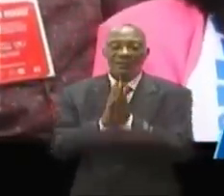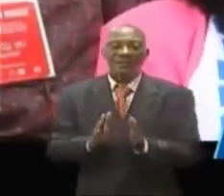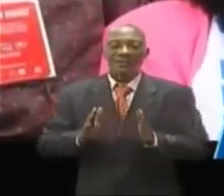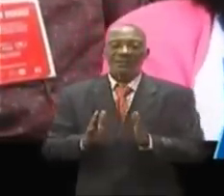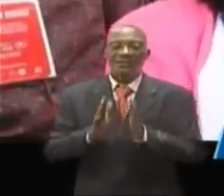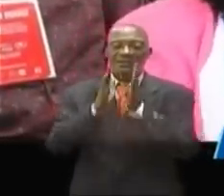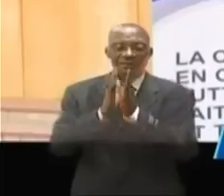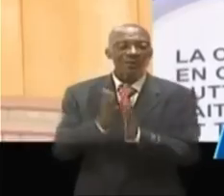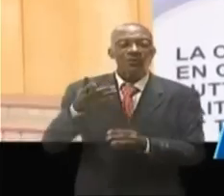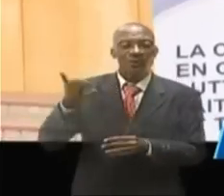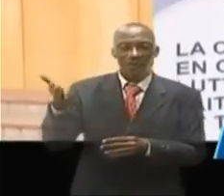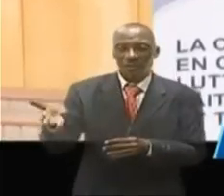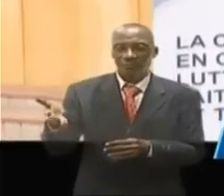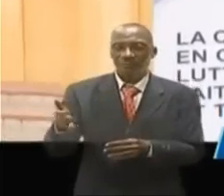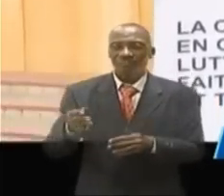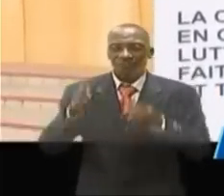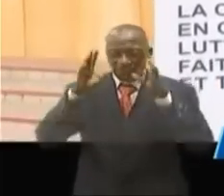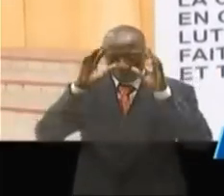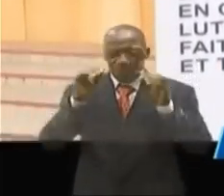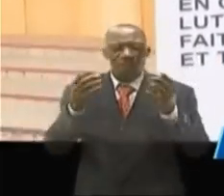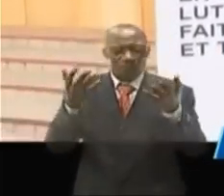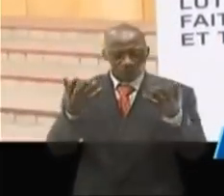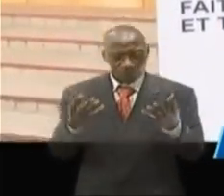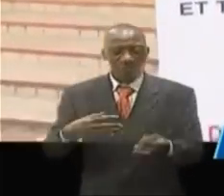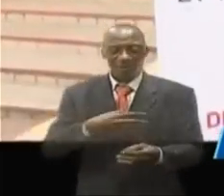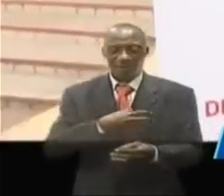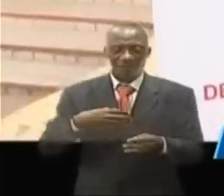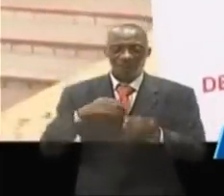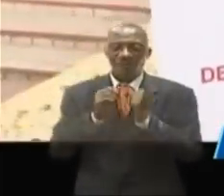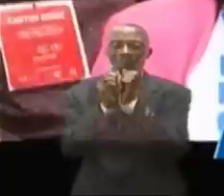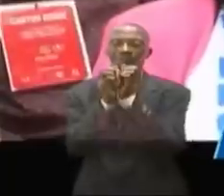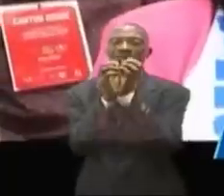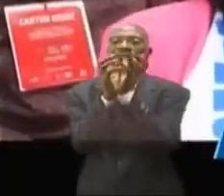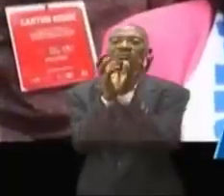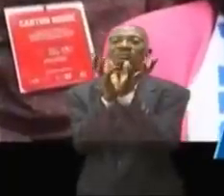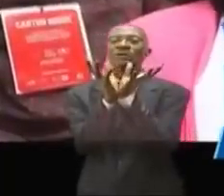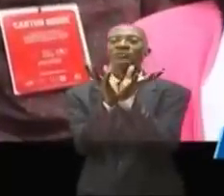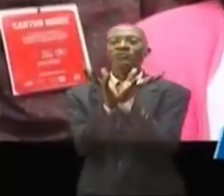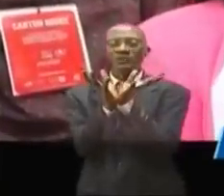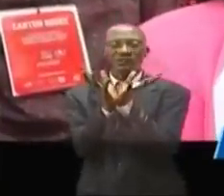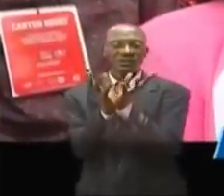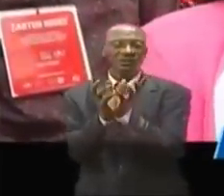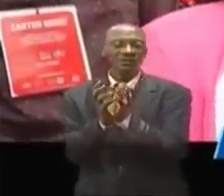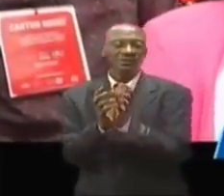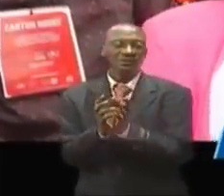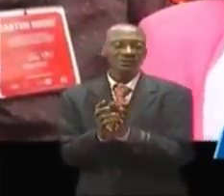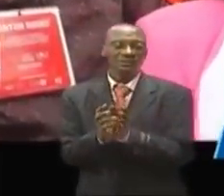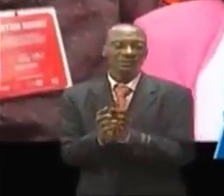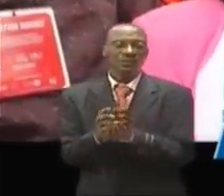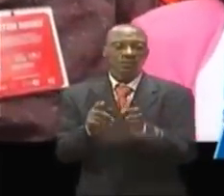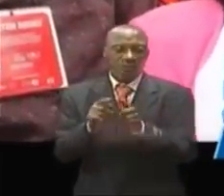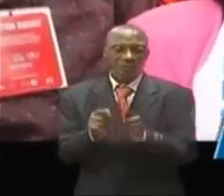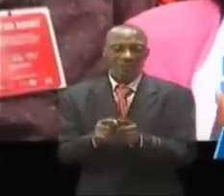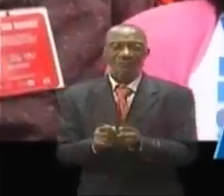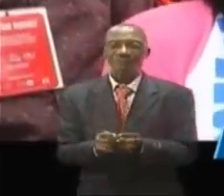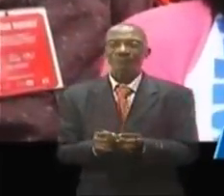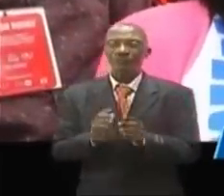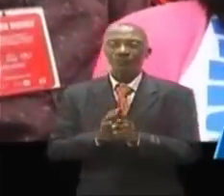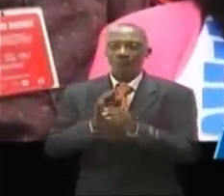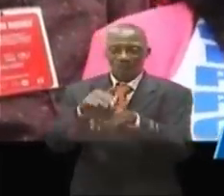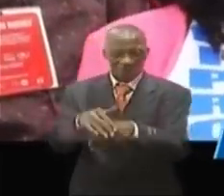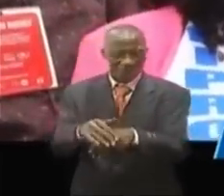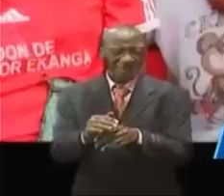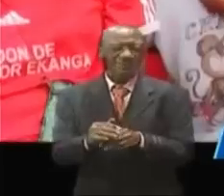président de la République tient beaucoup à l'épanouissement de la femme. On va faire cette démonstration du Nzango pour que le